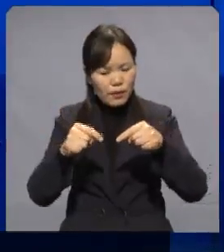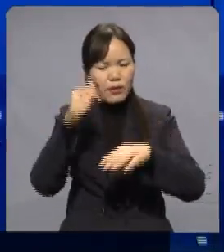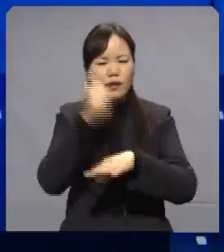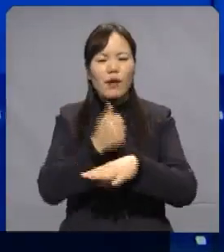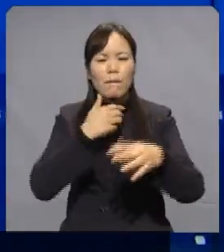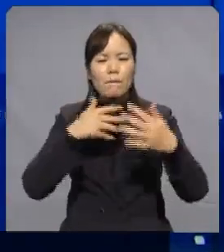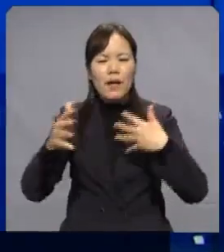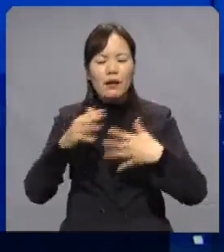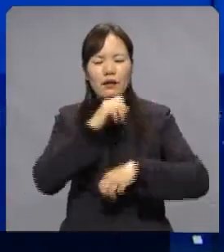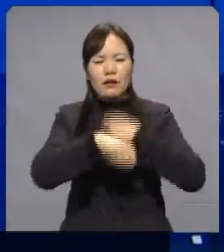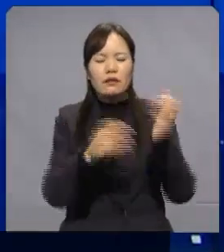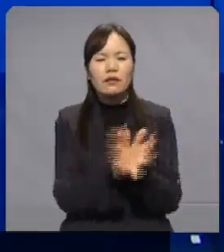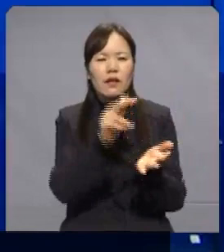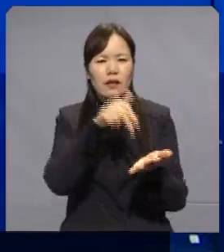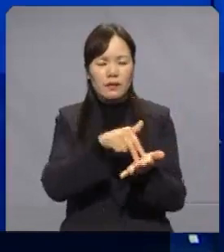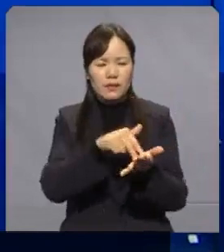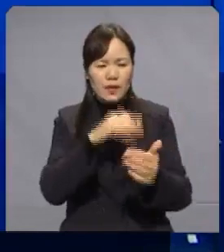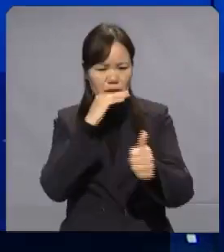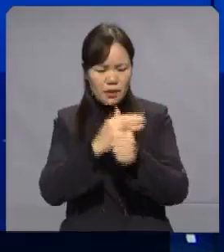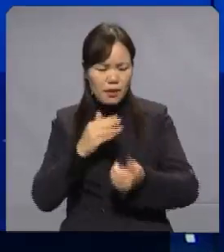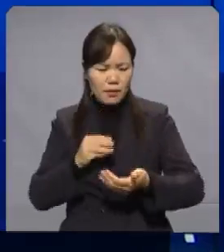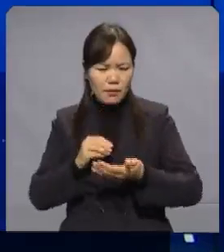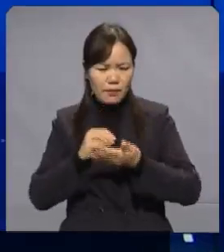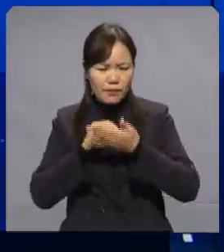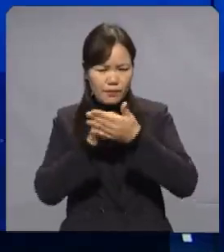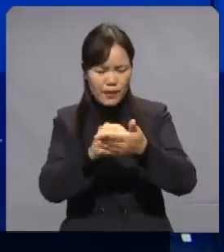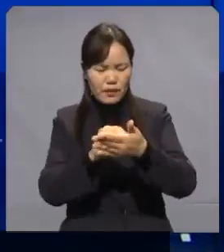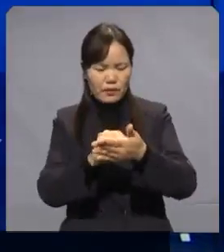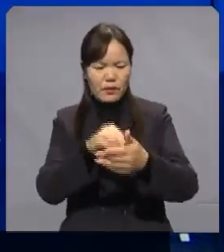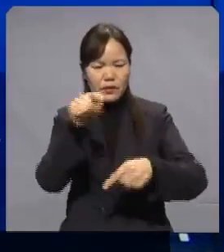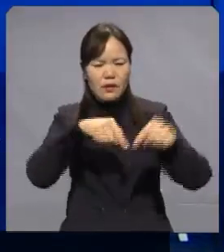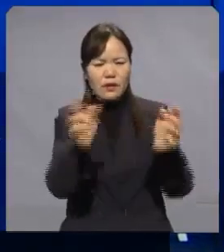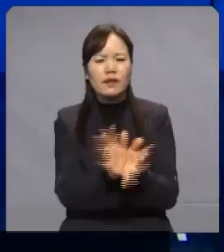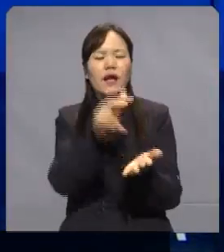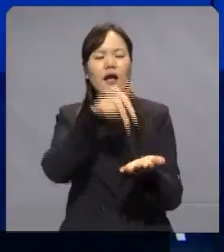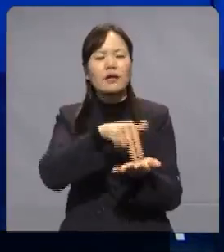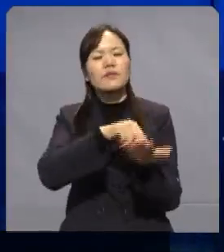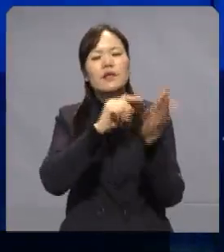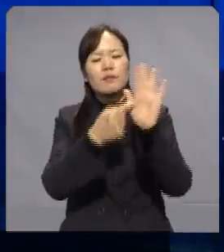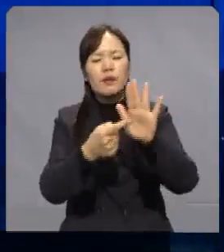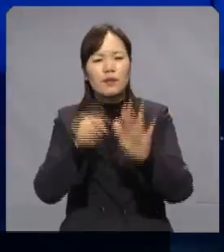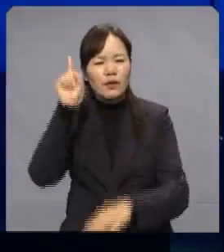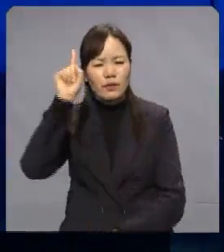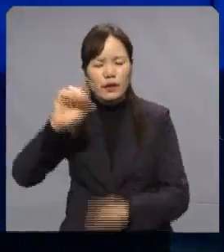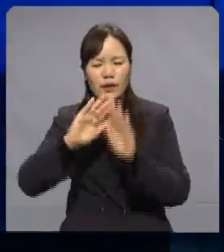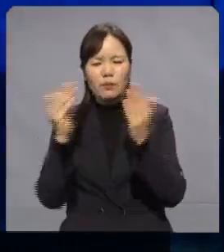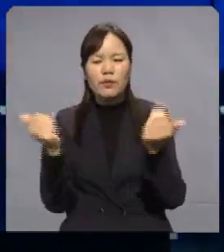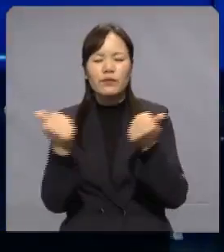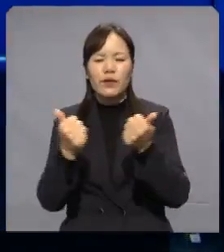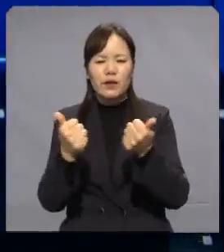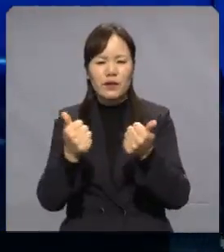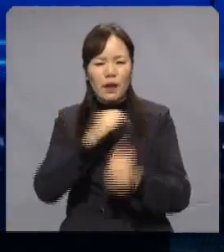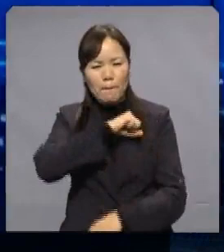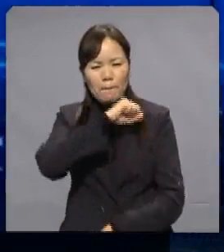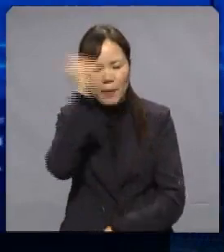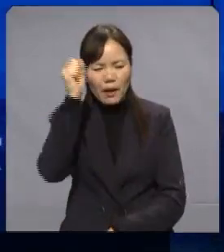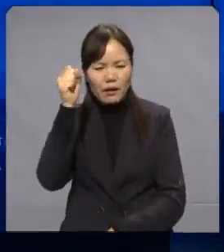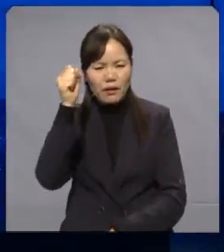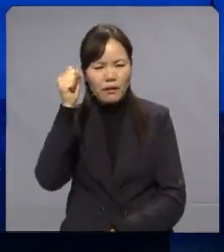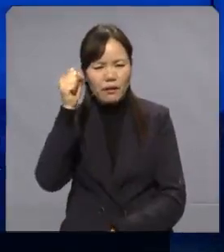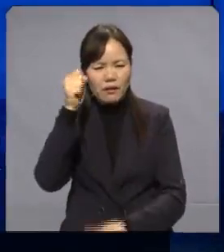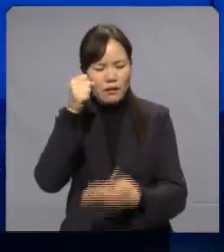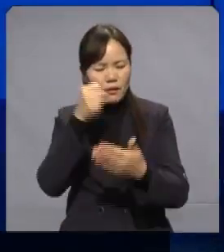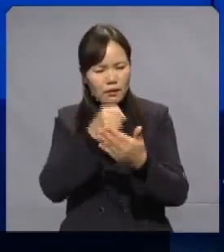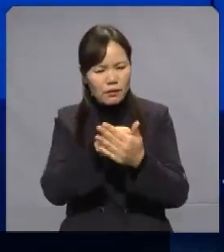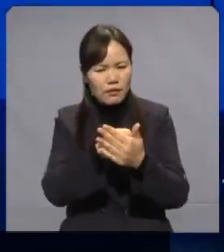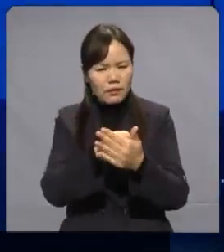못했습니다. 민주당은 해임 건의안을 당론으로 발의하고 내일 본회의 처리를 예고했는데요. 사실상 대통령 거부권